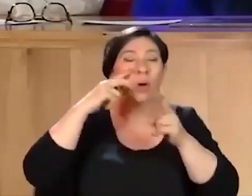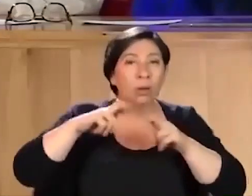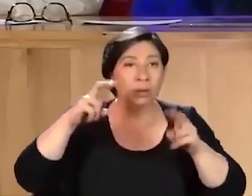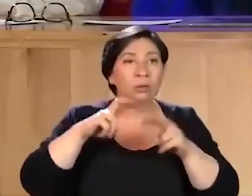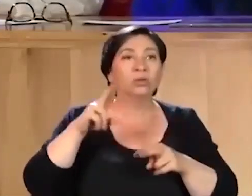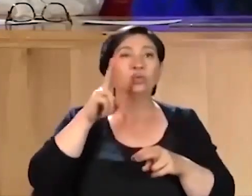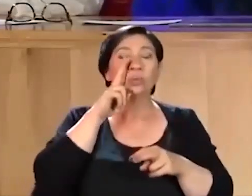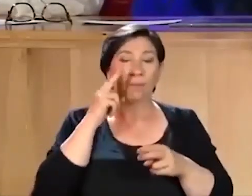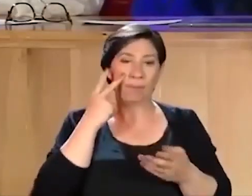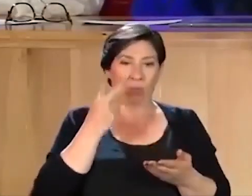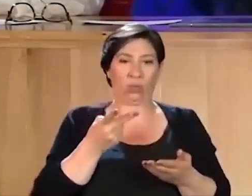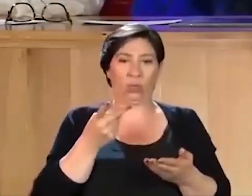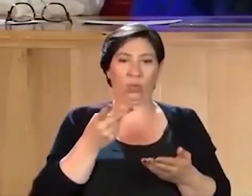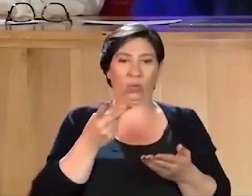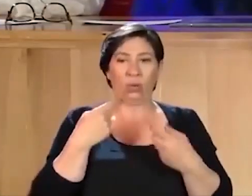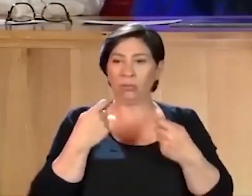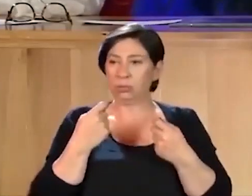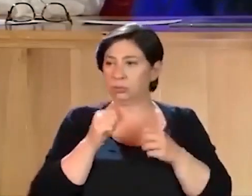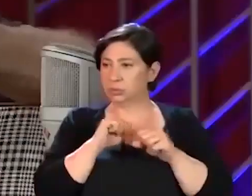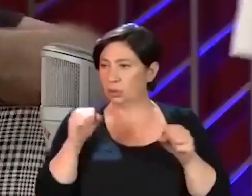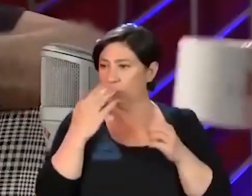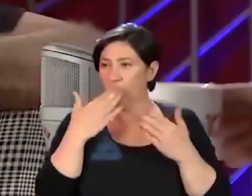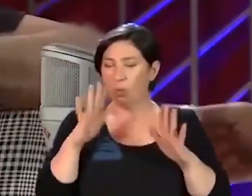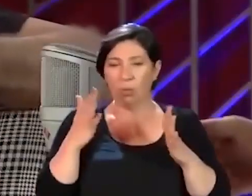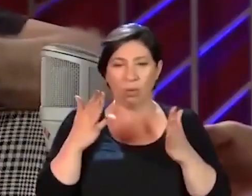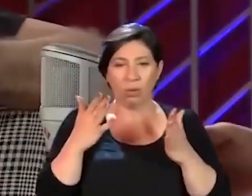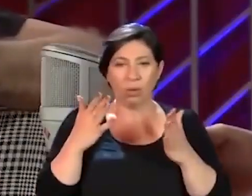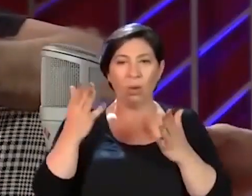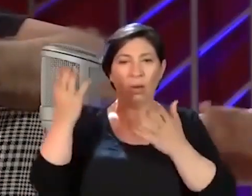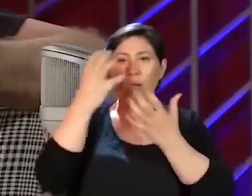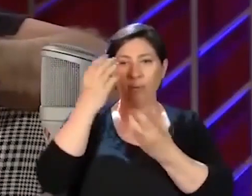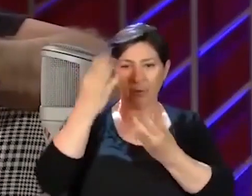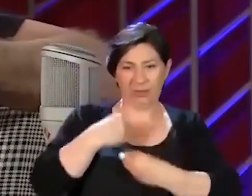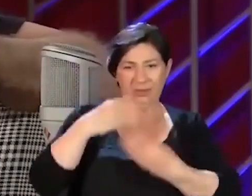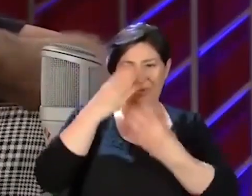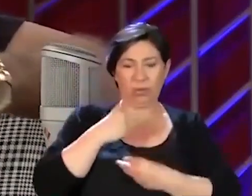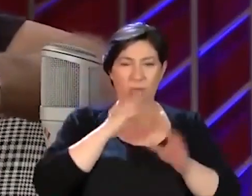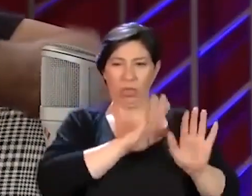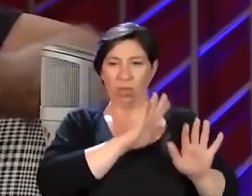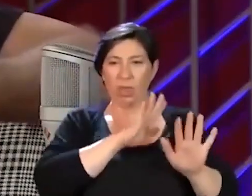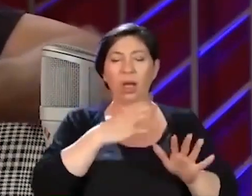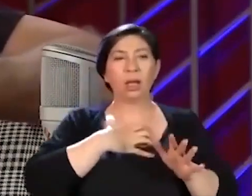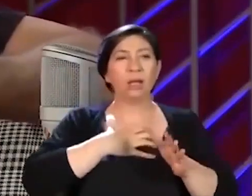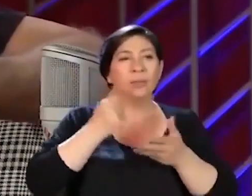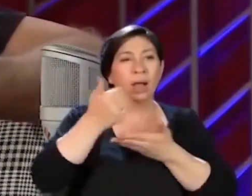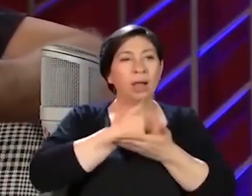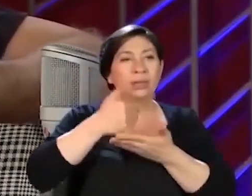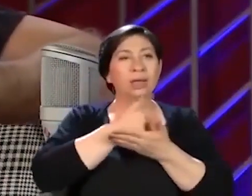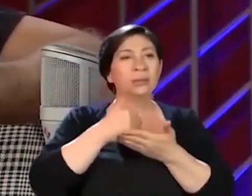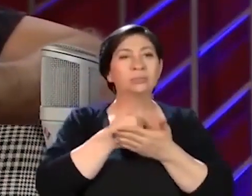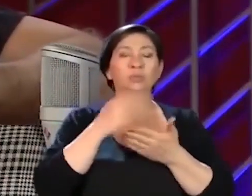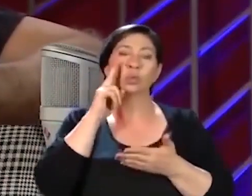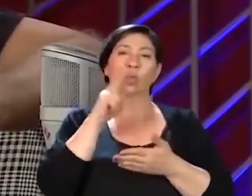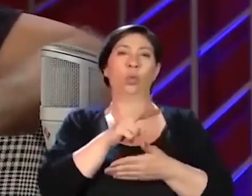bakılıyor ay sonunda bakılırken giden bir şey yok yani bana yapılan yatırımlar durduğu için number kendim yaptığım ortaya çıkıyor Bir